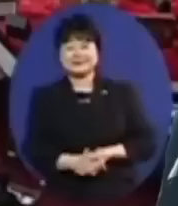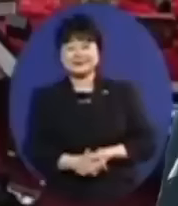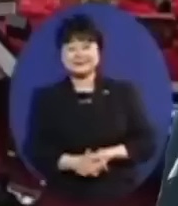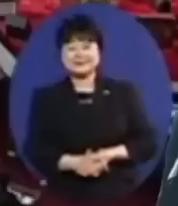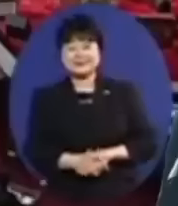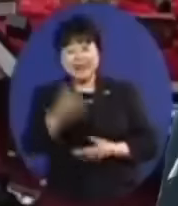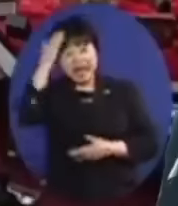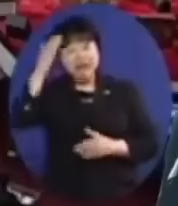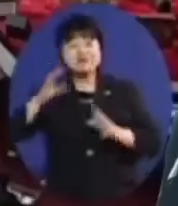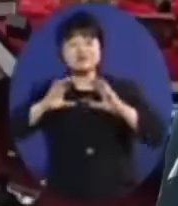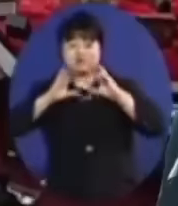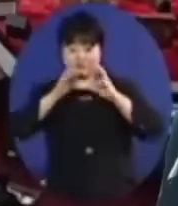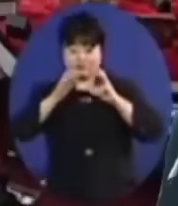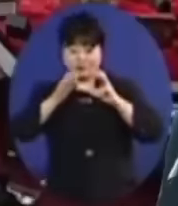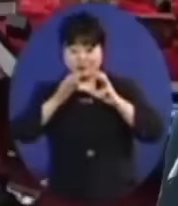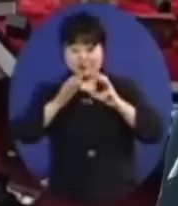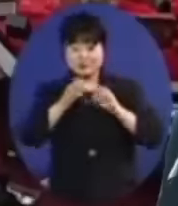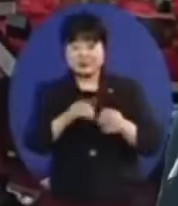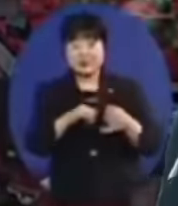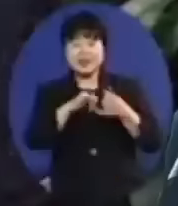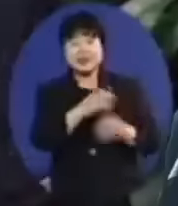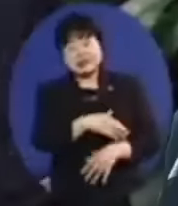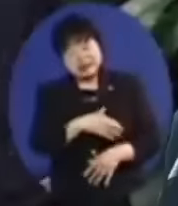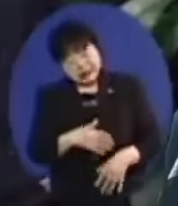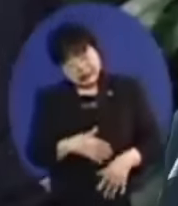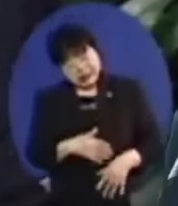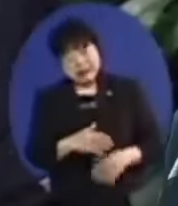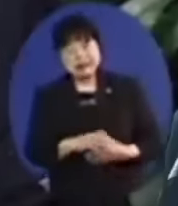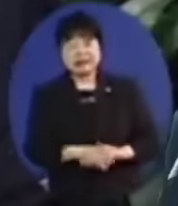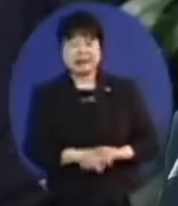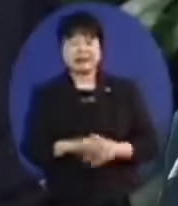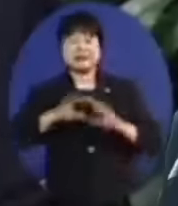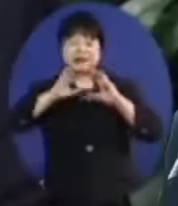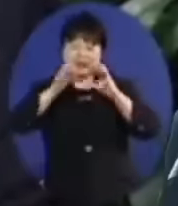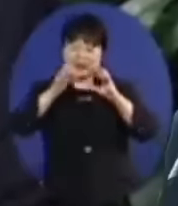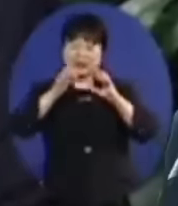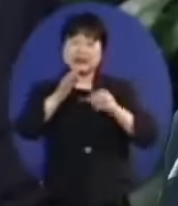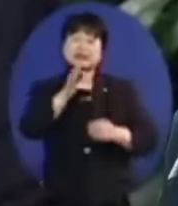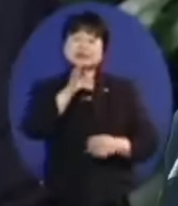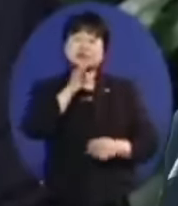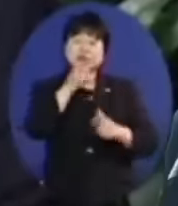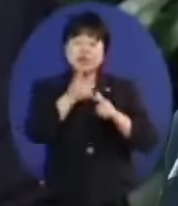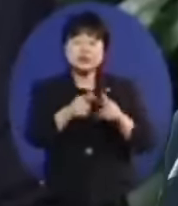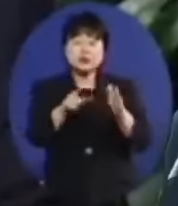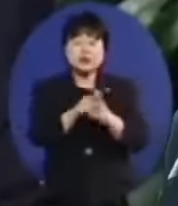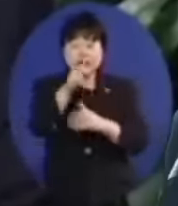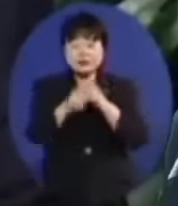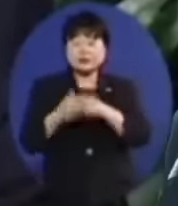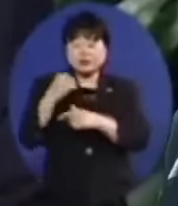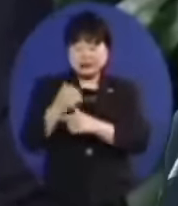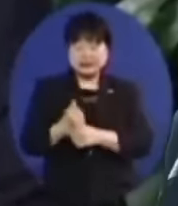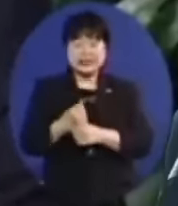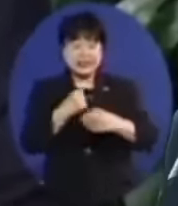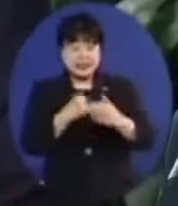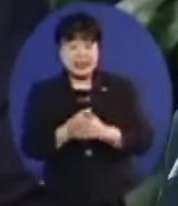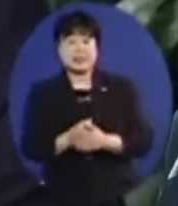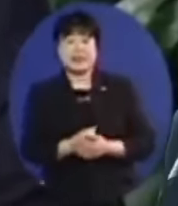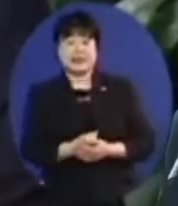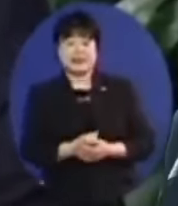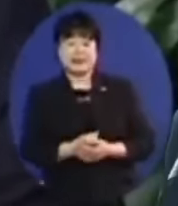우리 대한민국이 약속국가지만 우리가 정말 예수님을 믿고 하나님을 의지하면